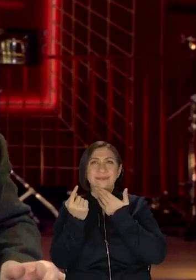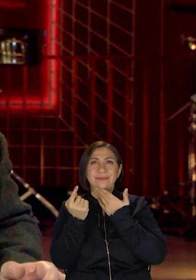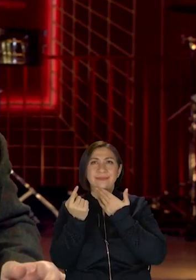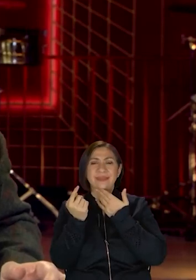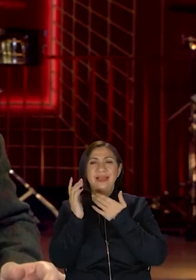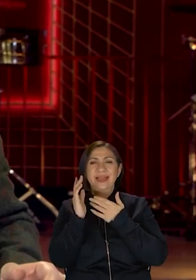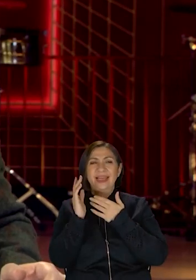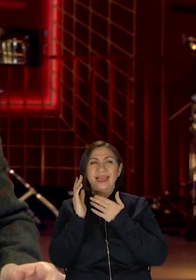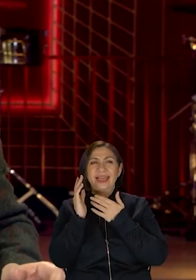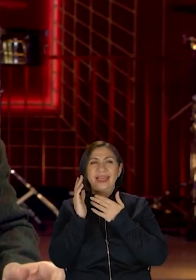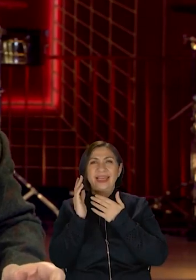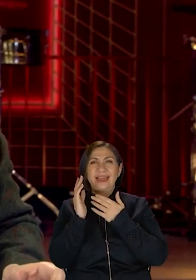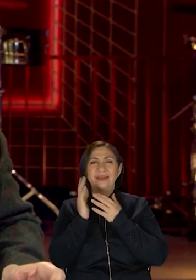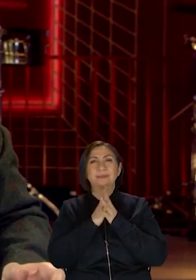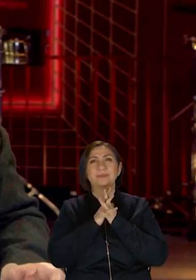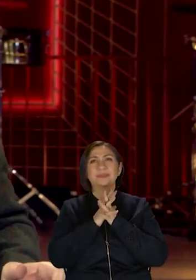Fazla